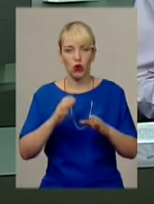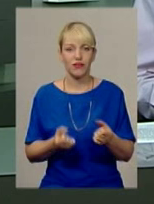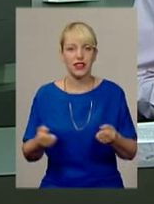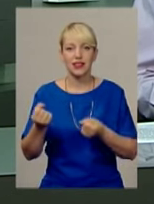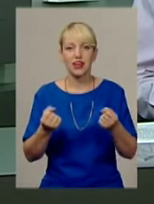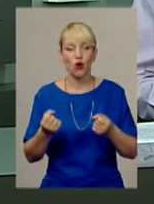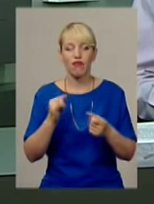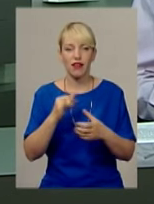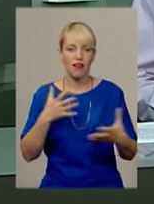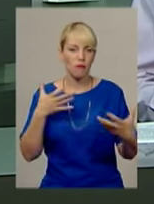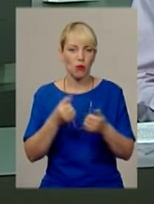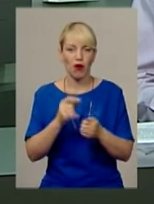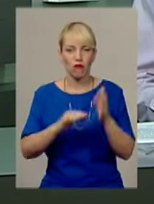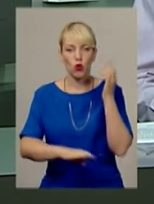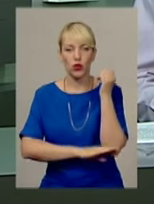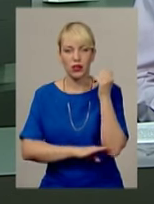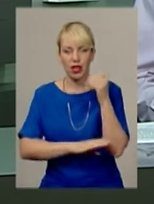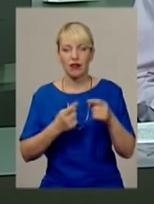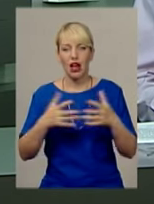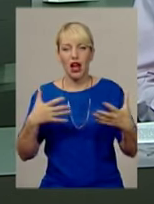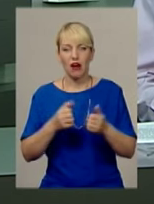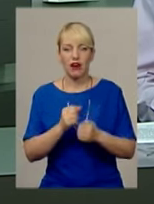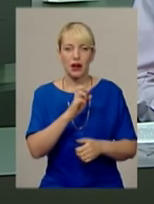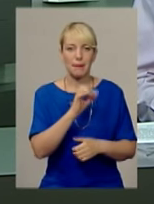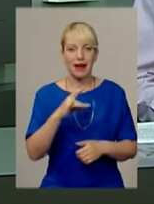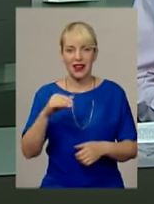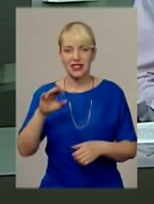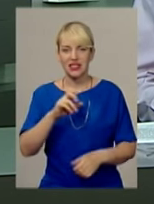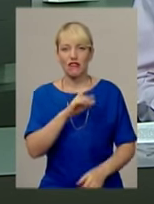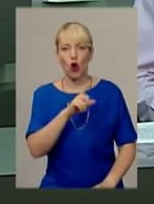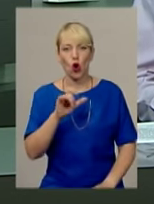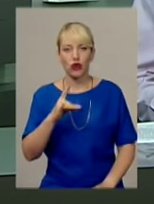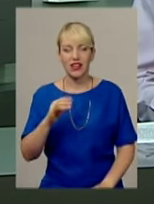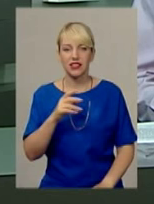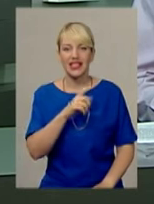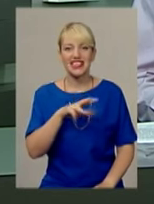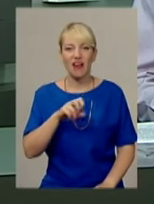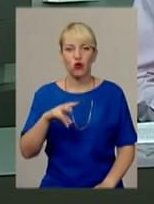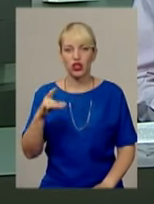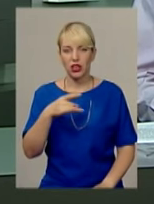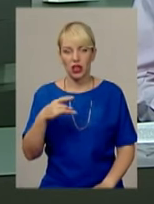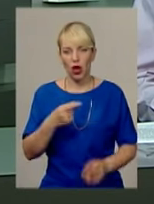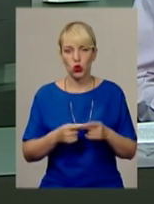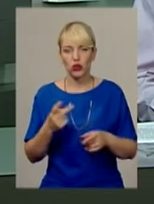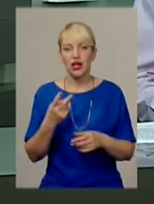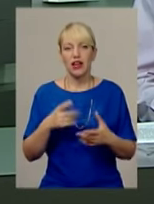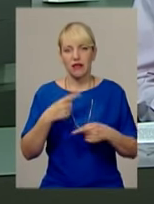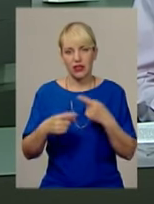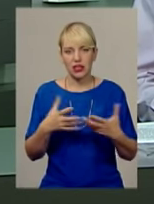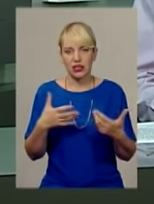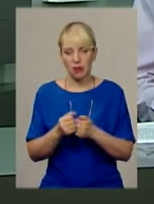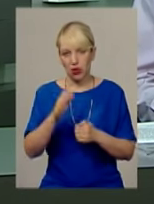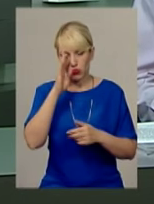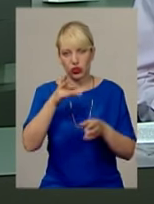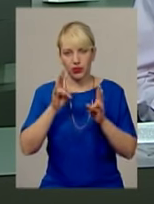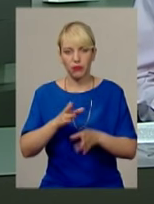в дерево. Аварія трапилась на трасі між селами Берездів та Хоровець Славутського району. Внаслідок ДТП водій автівки загинув на місці.